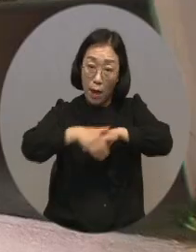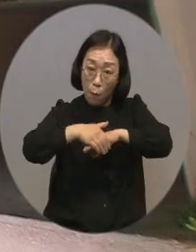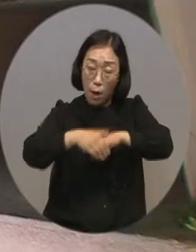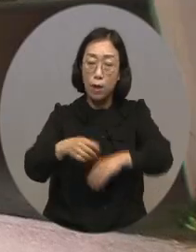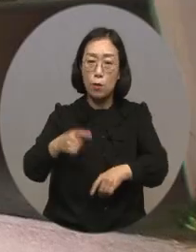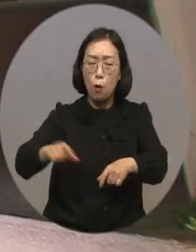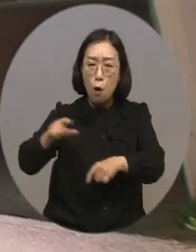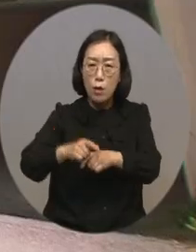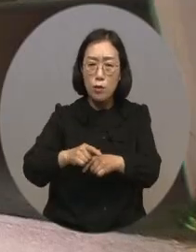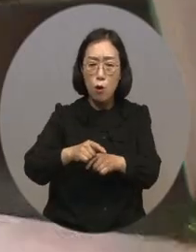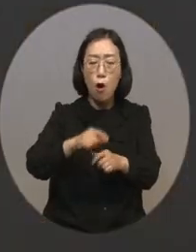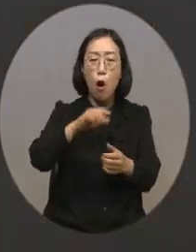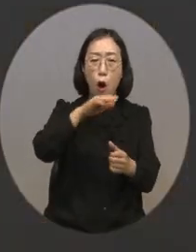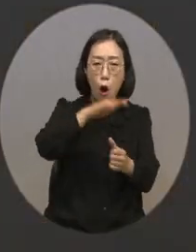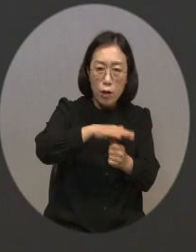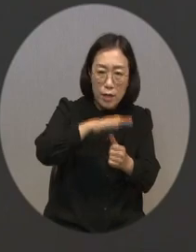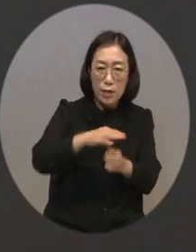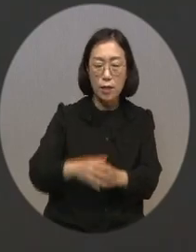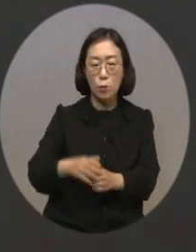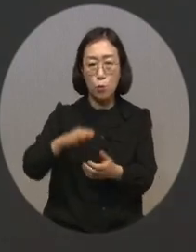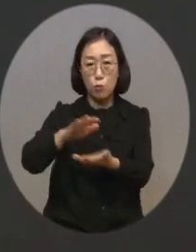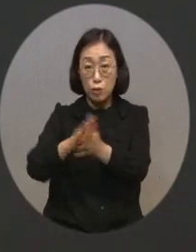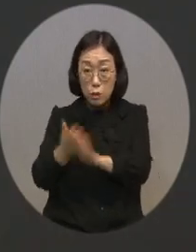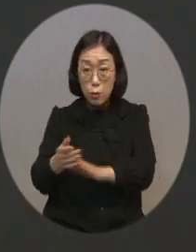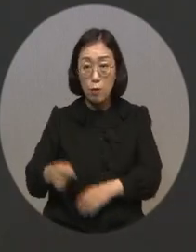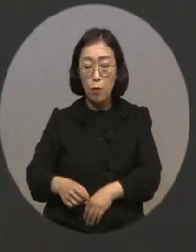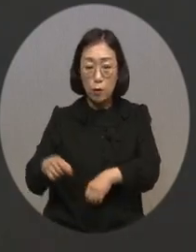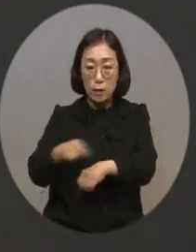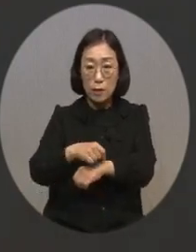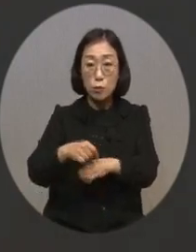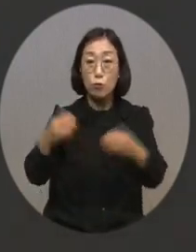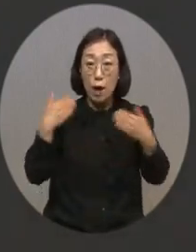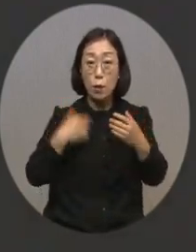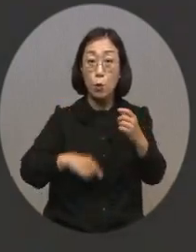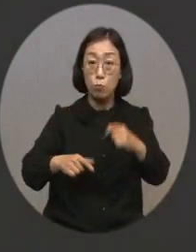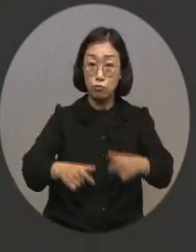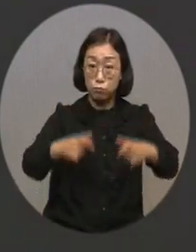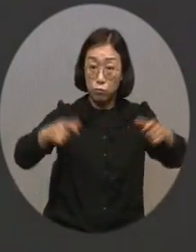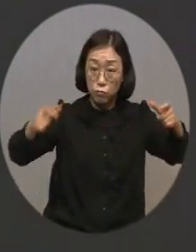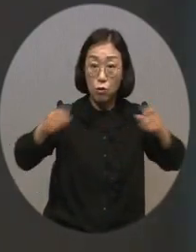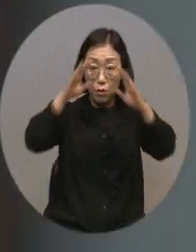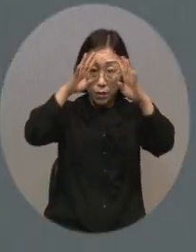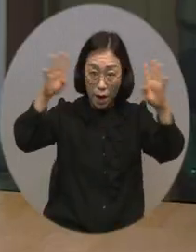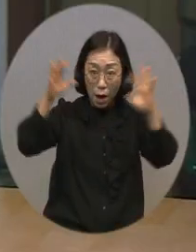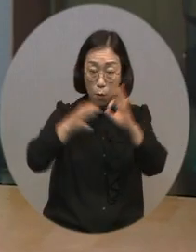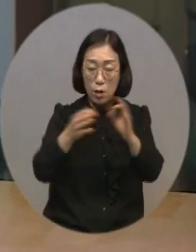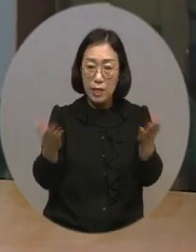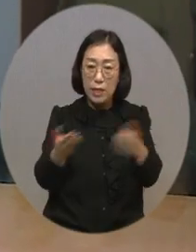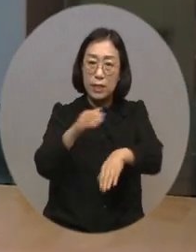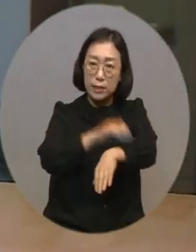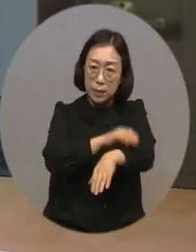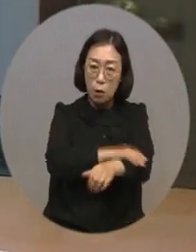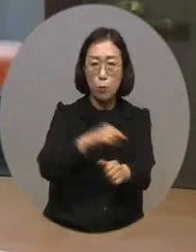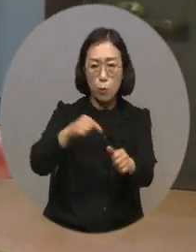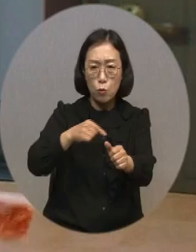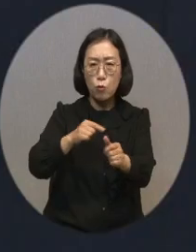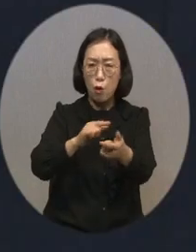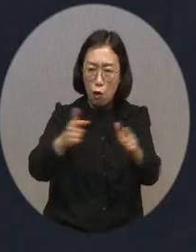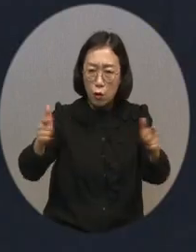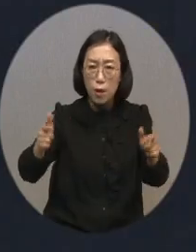장애 영유아 어린이집, 유치원, 특수학급 확대와 대학과 연계한 진로직업 교육 다양화를